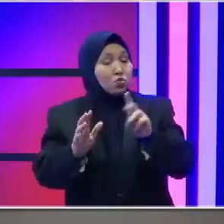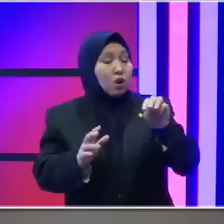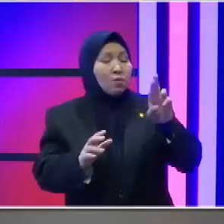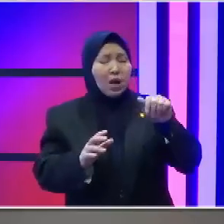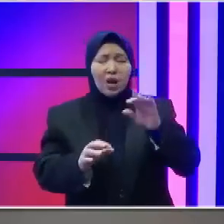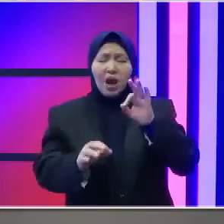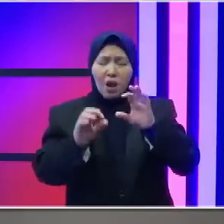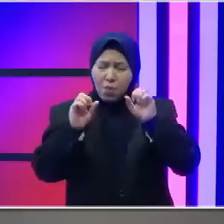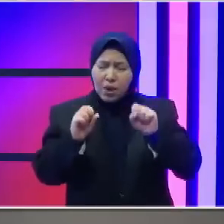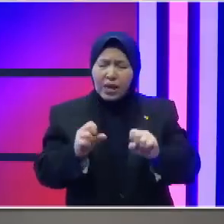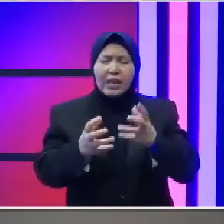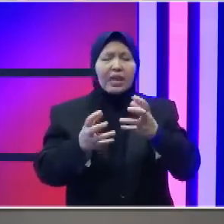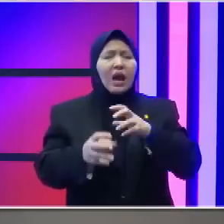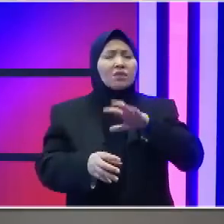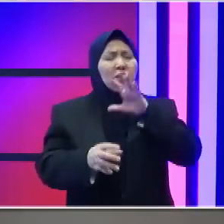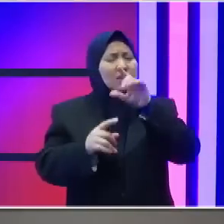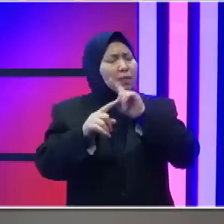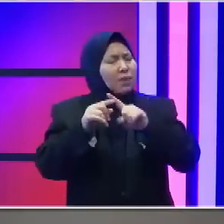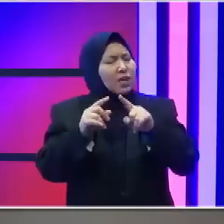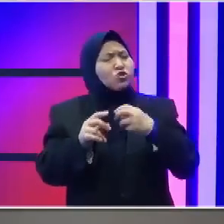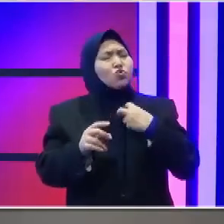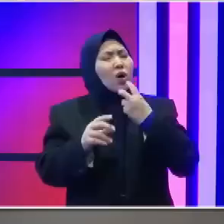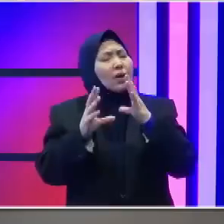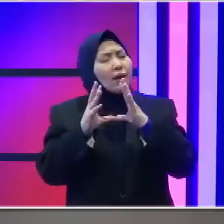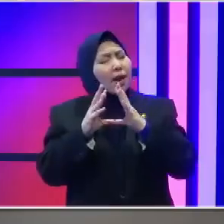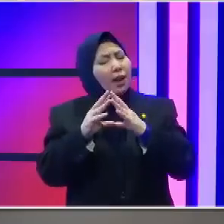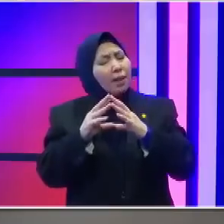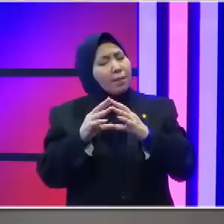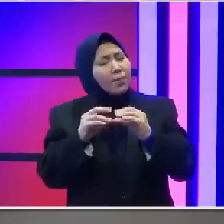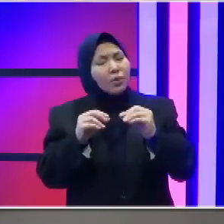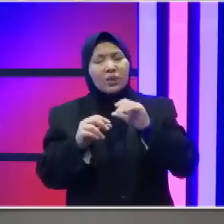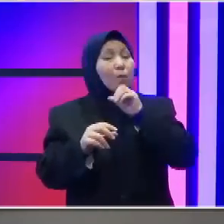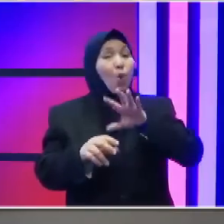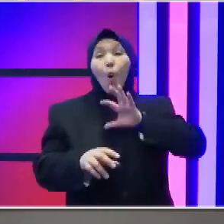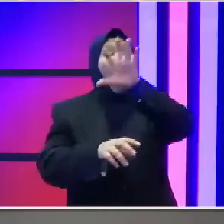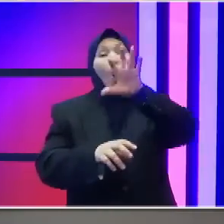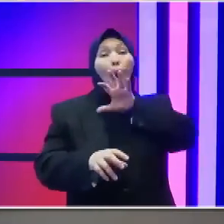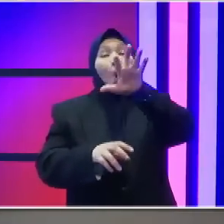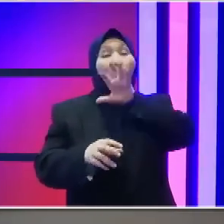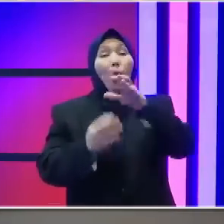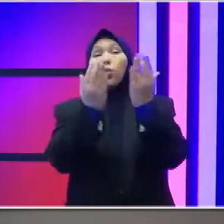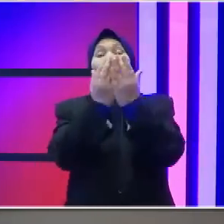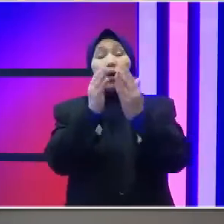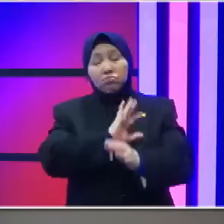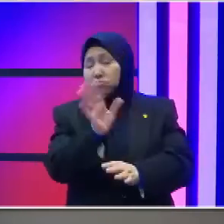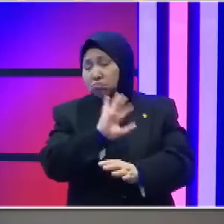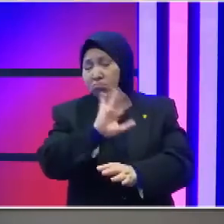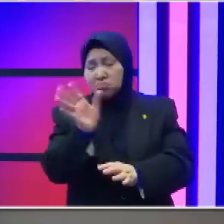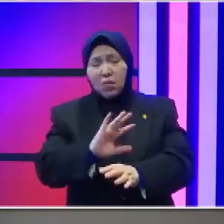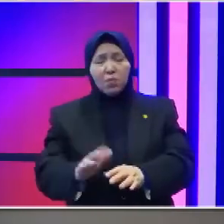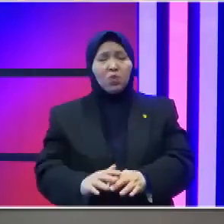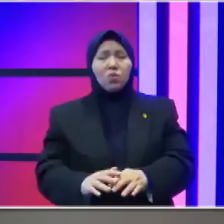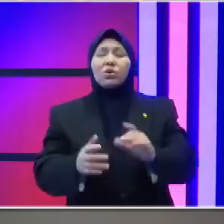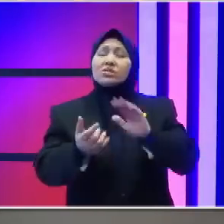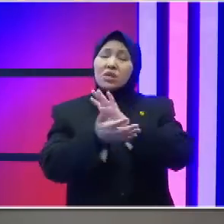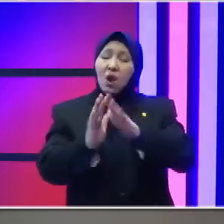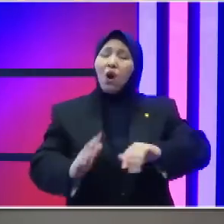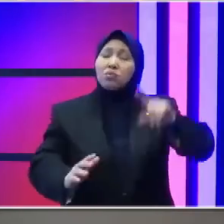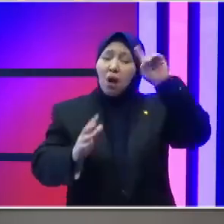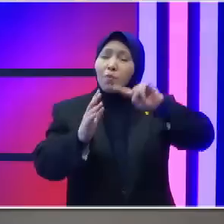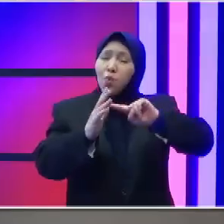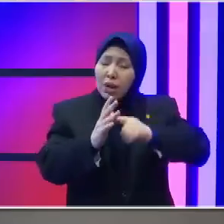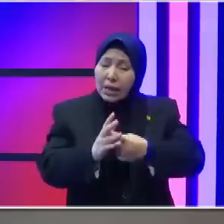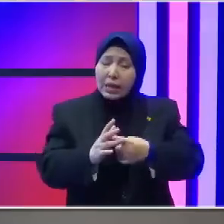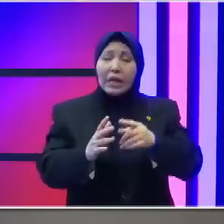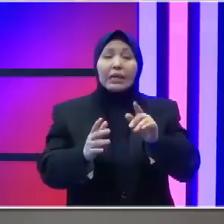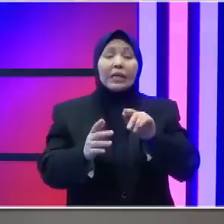nak nida, tetapi dalam suara yang amat lembut, tak payah nak dilantang lantangkan. Ini Allah. Ya, Allah mulakan ini untuk